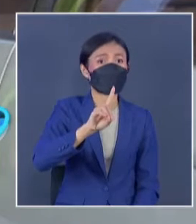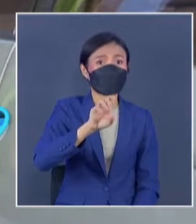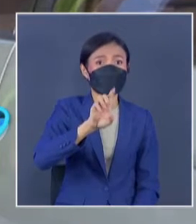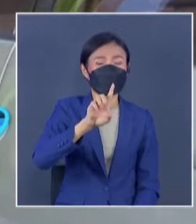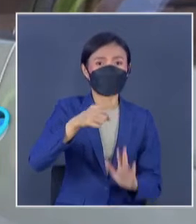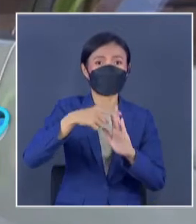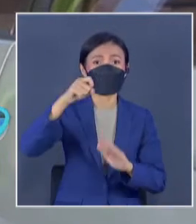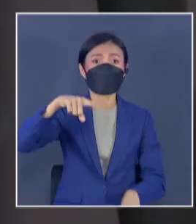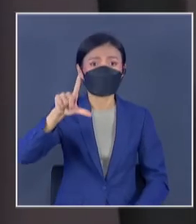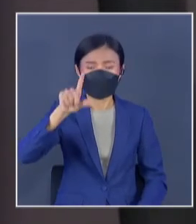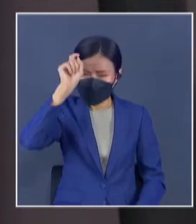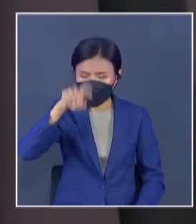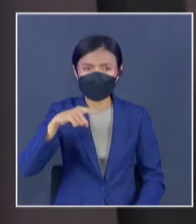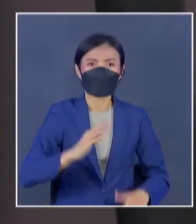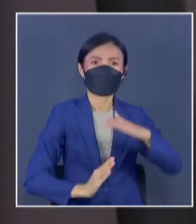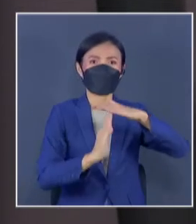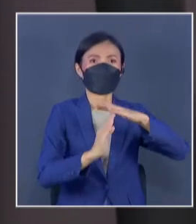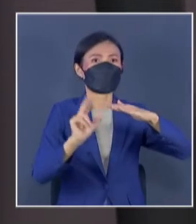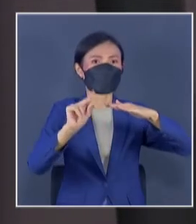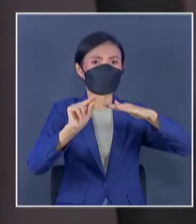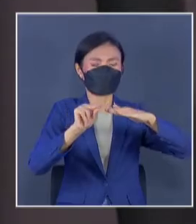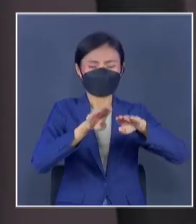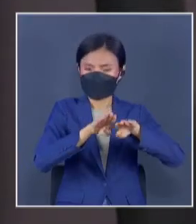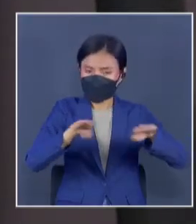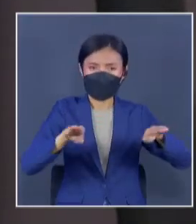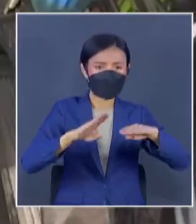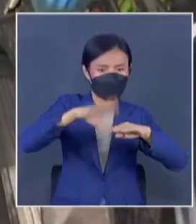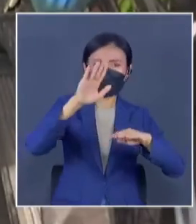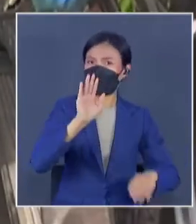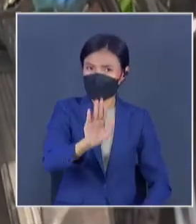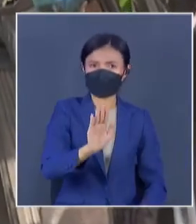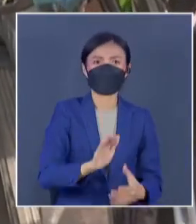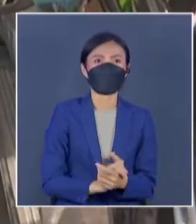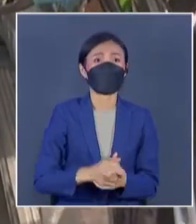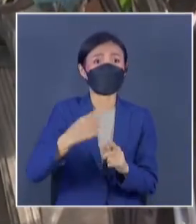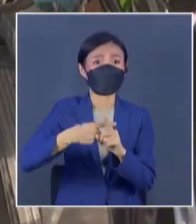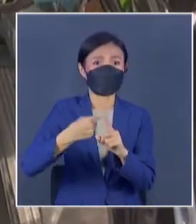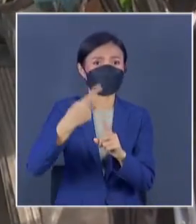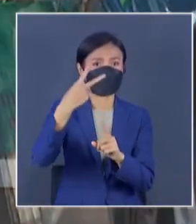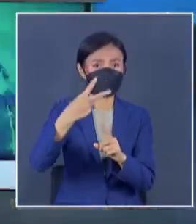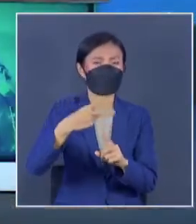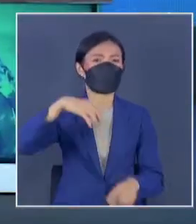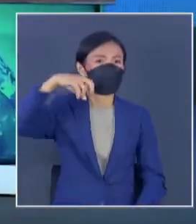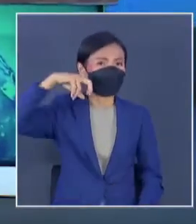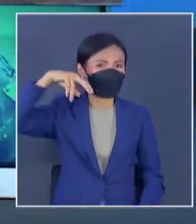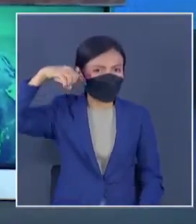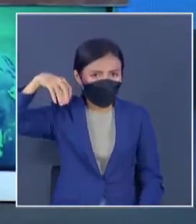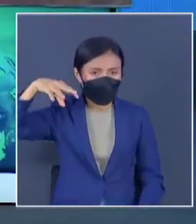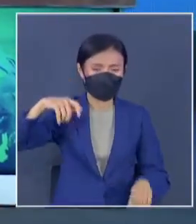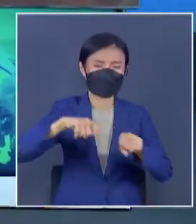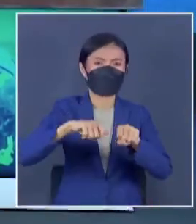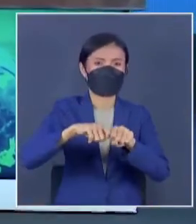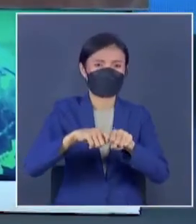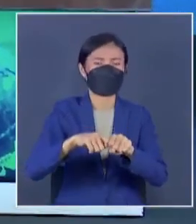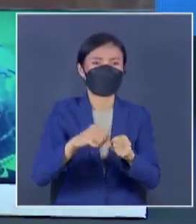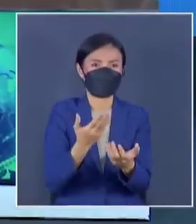เป็นอีกหนึ่งเรื่องนะที่ต้องจับตากันทั้งค่าไฟก๊าซหุงต้มนะคะที่อาจจะแพงขึ้นในเดือนกุมภาพันธ์นี้นะคะ แล้วก็เงินเฟ้อก็จะต